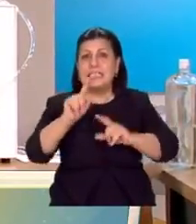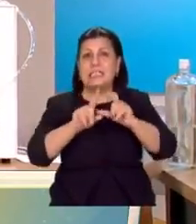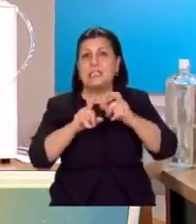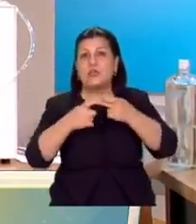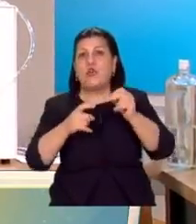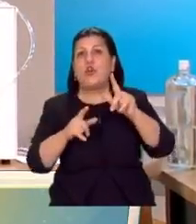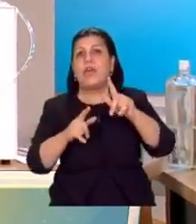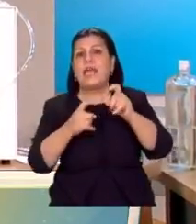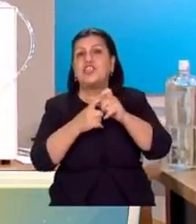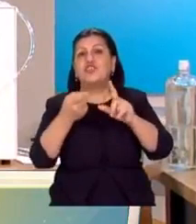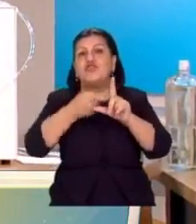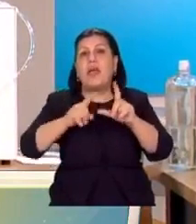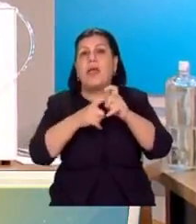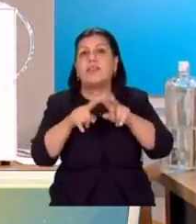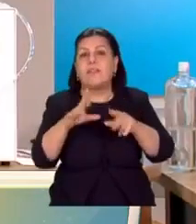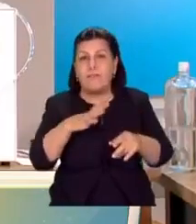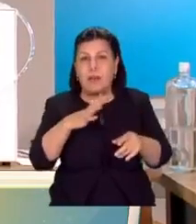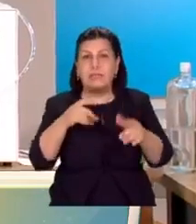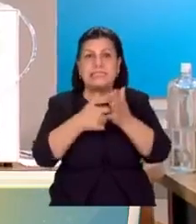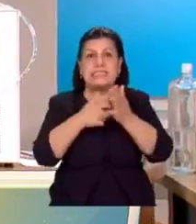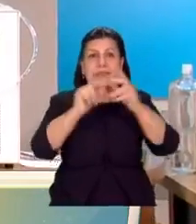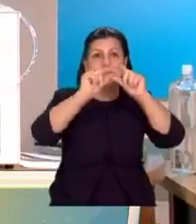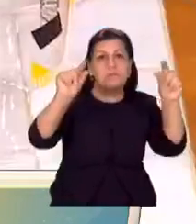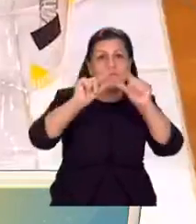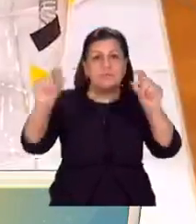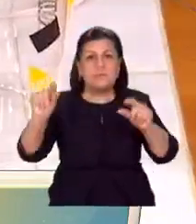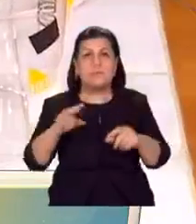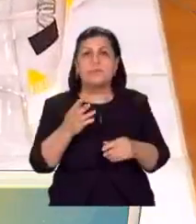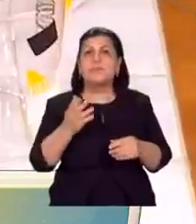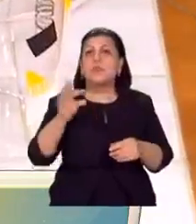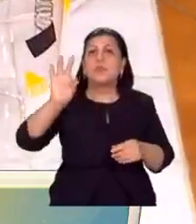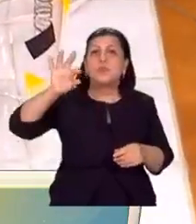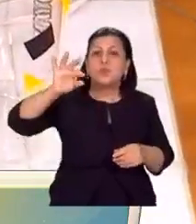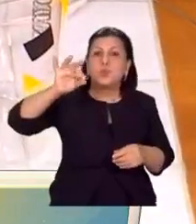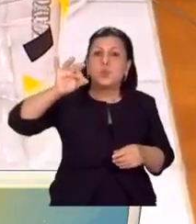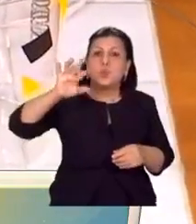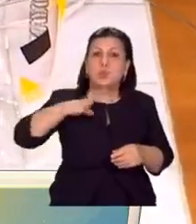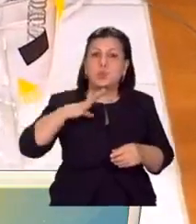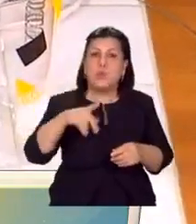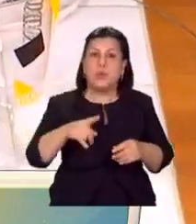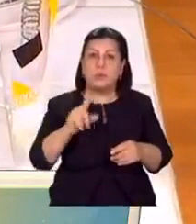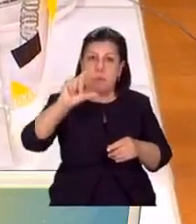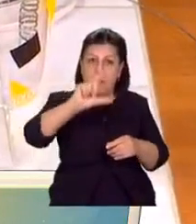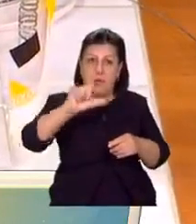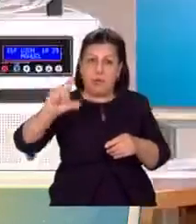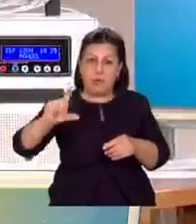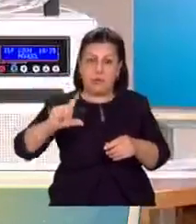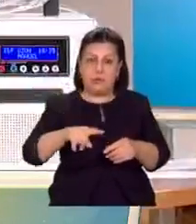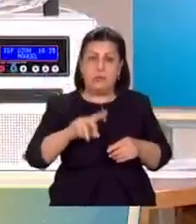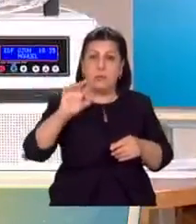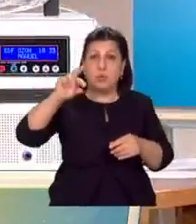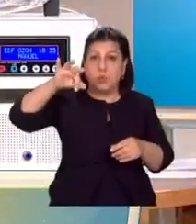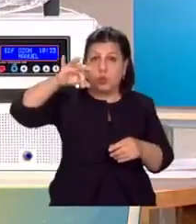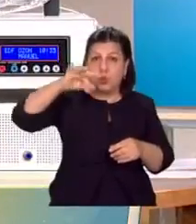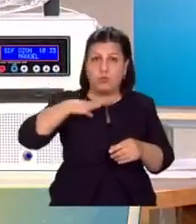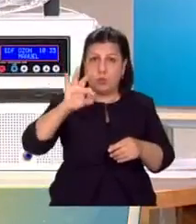bir oksijen atom var ondan sonra diğer taraftan elimizde tuz var o Bu gördüğünüz bir bardak var elimde Bir de